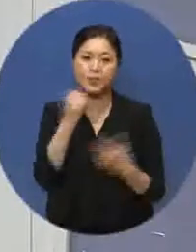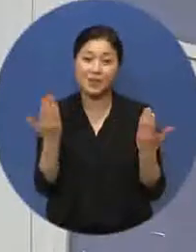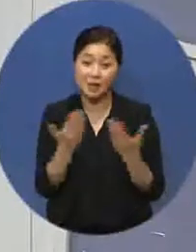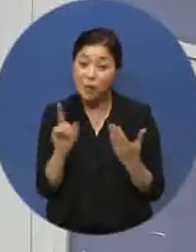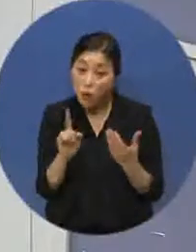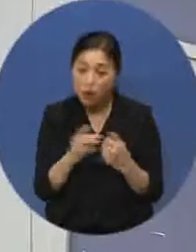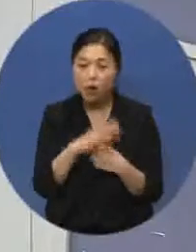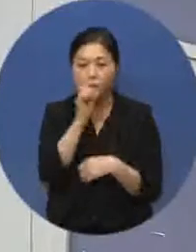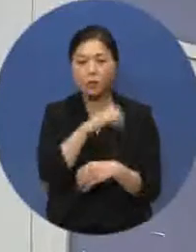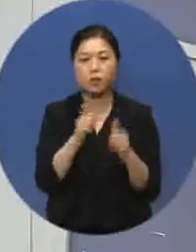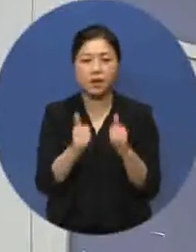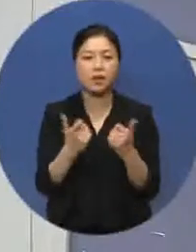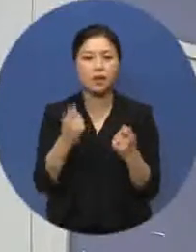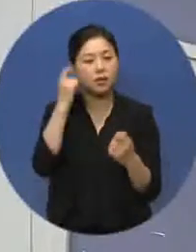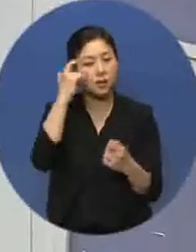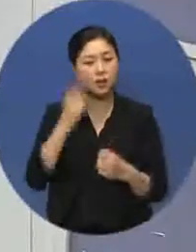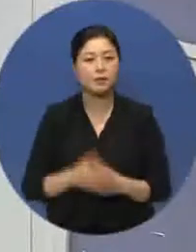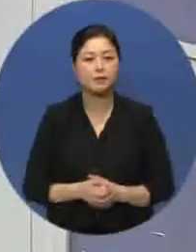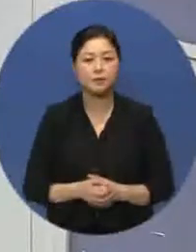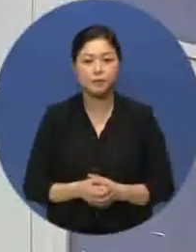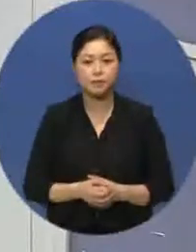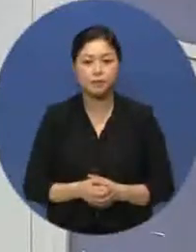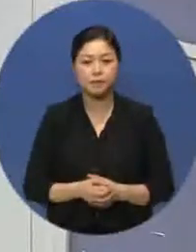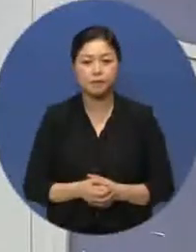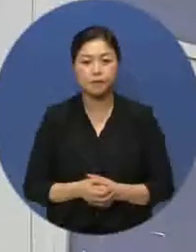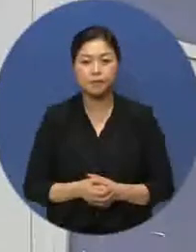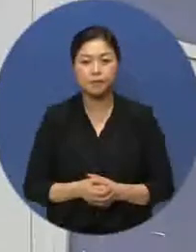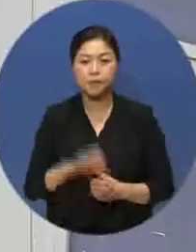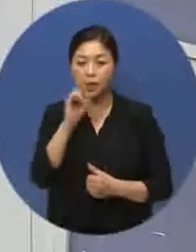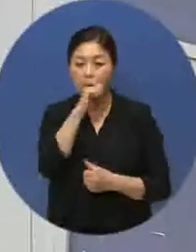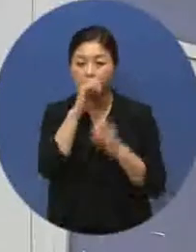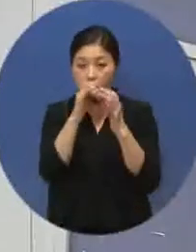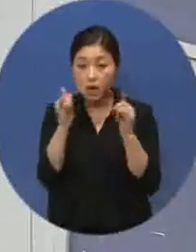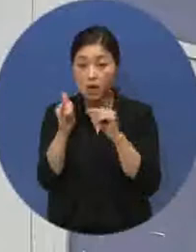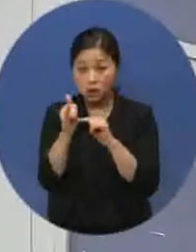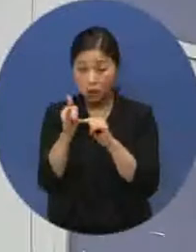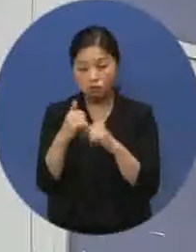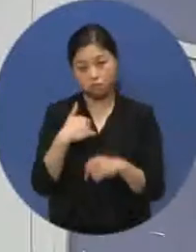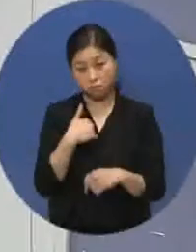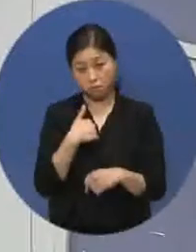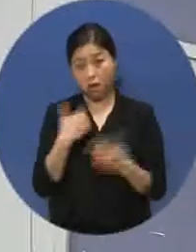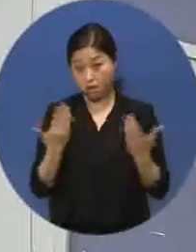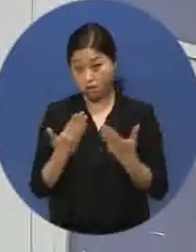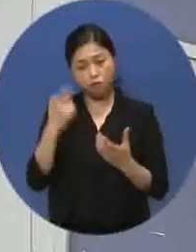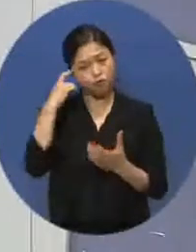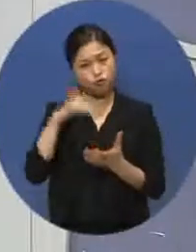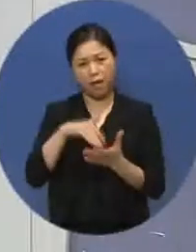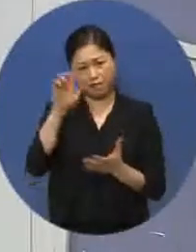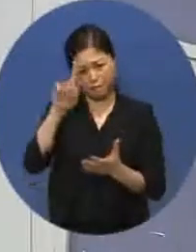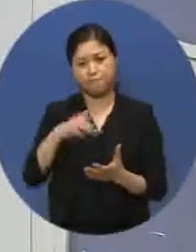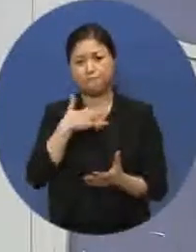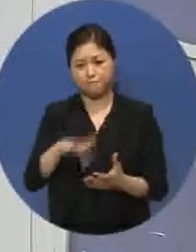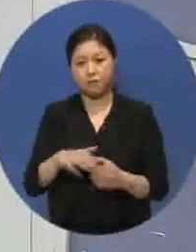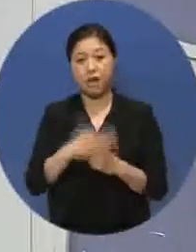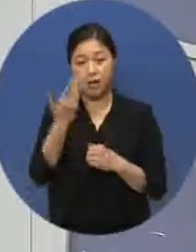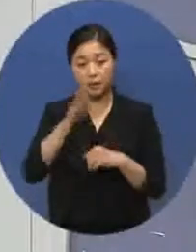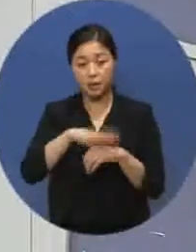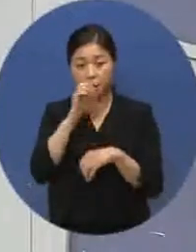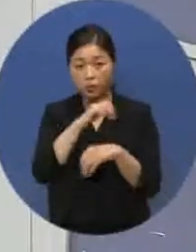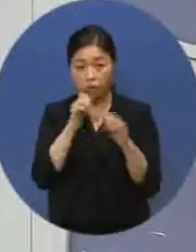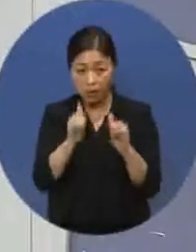가장 좋은 직업이 저는 변호사로 생각합니다. 그래서 변호사를 한 것을 한 번도 후회한 적은 없습니다. 다만 변호사를 하기 위해서